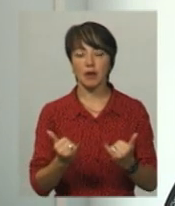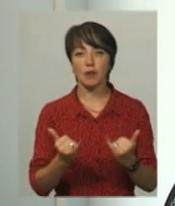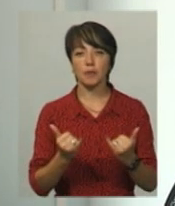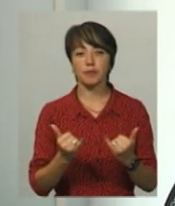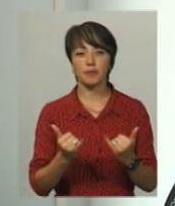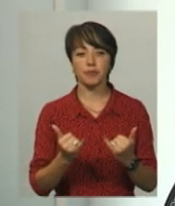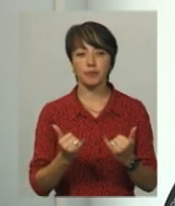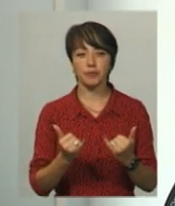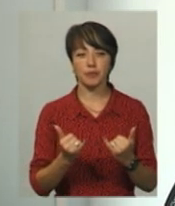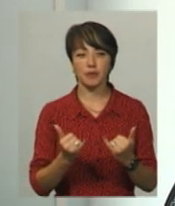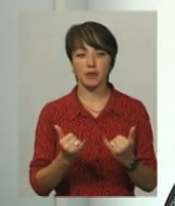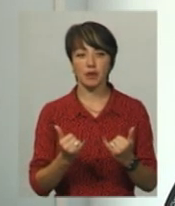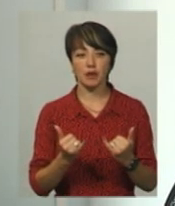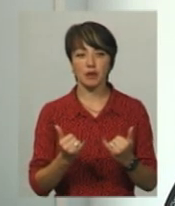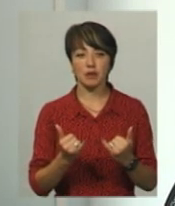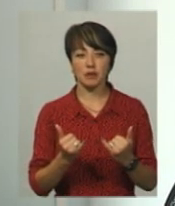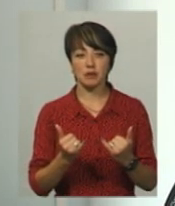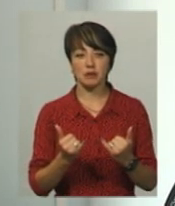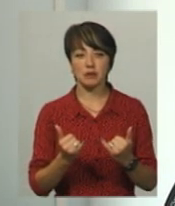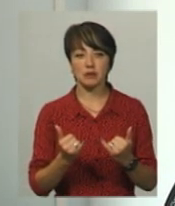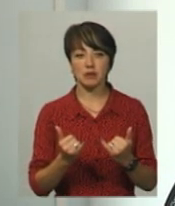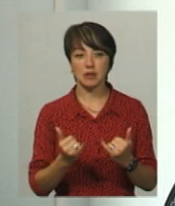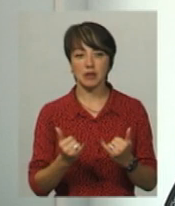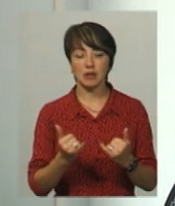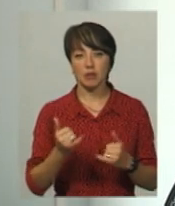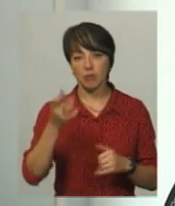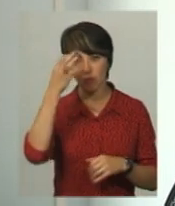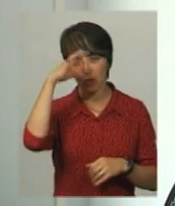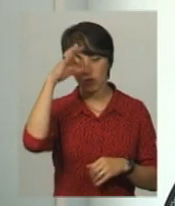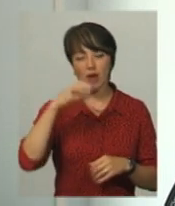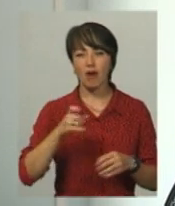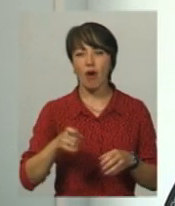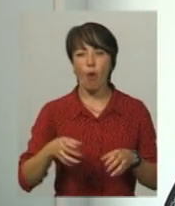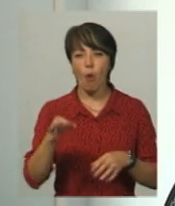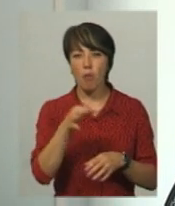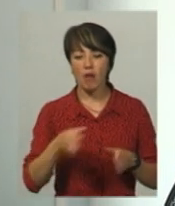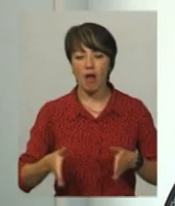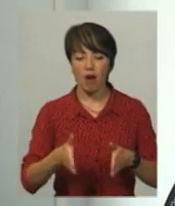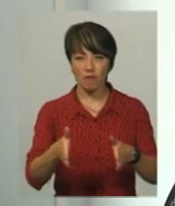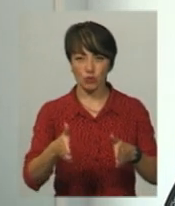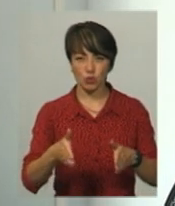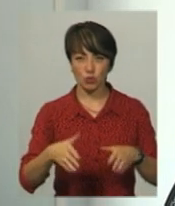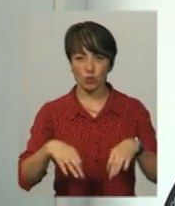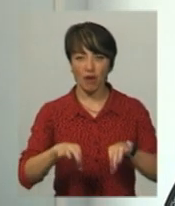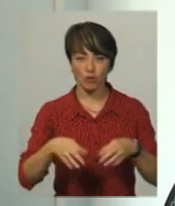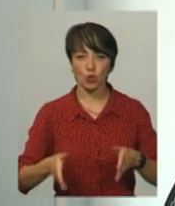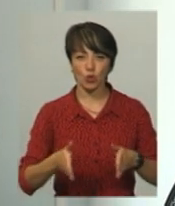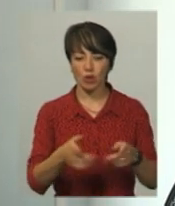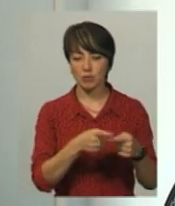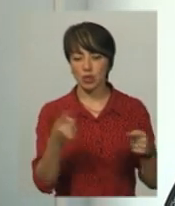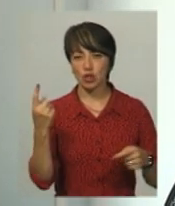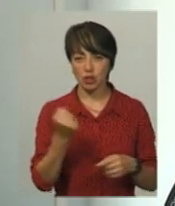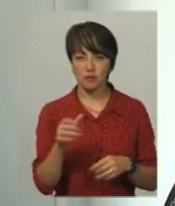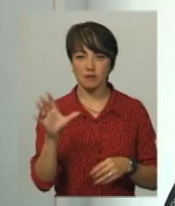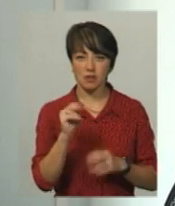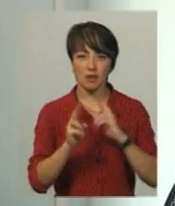до філії Сатанівська ДЕТ ДП Хмельницький облавтодор. Я думаю, що на протязі часу, тижня часу, ми це